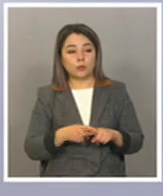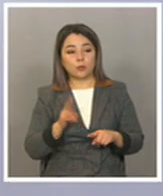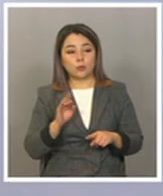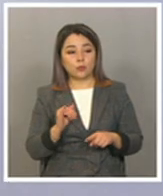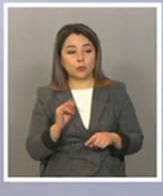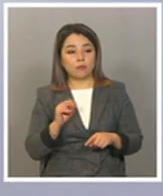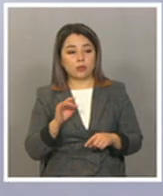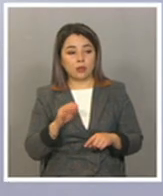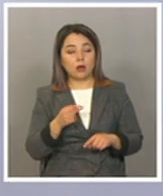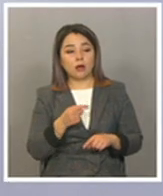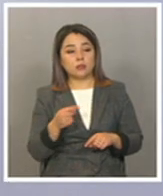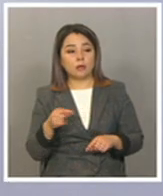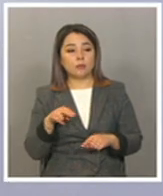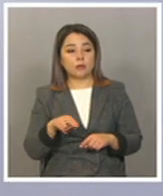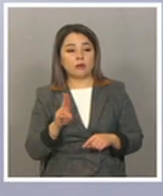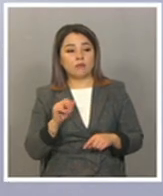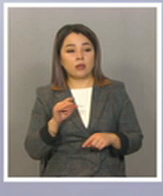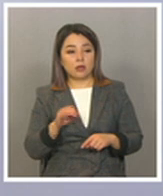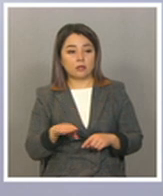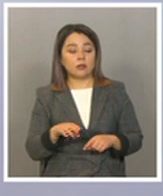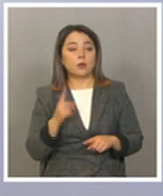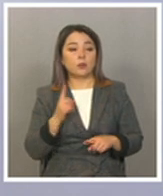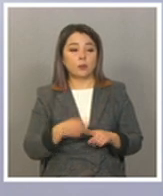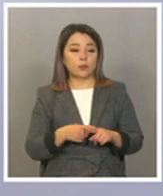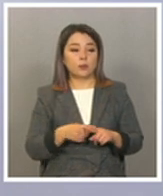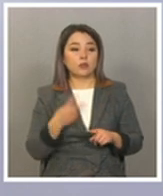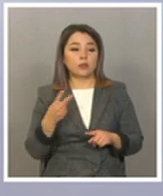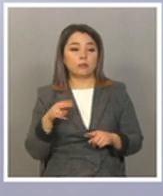квадрат азайту p квадрат қосу